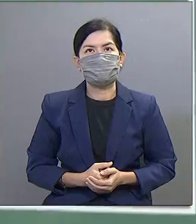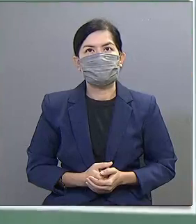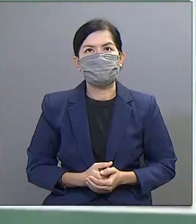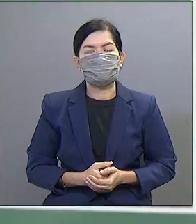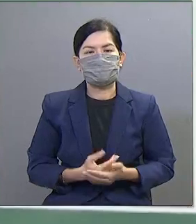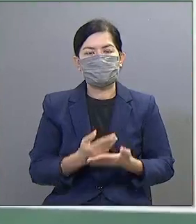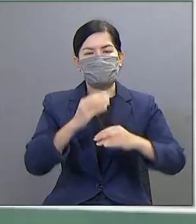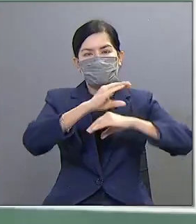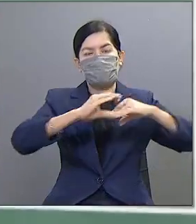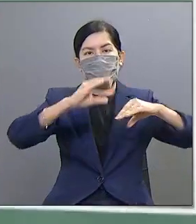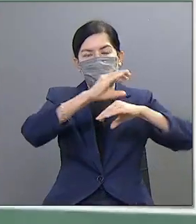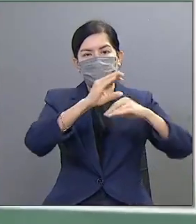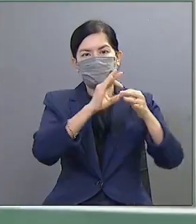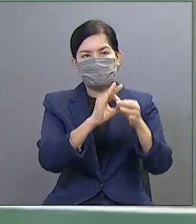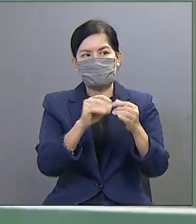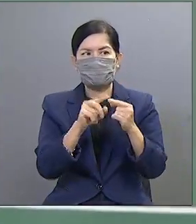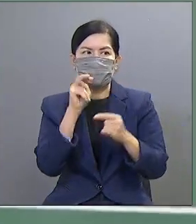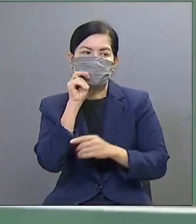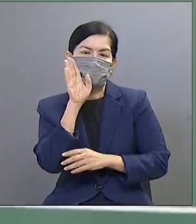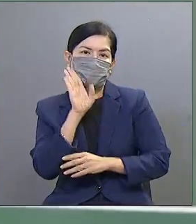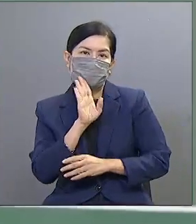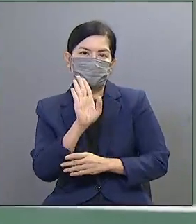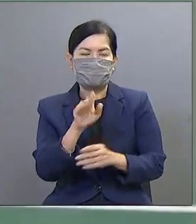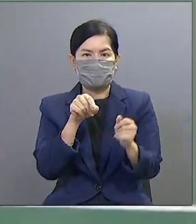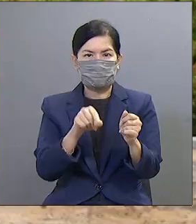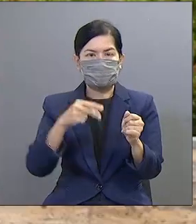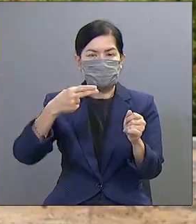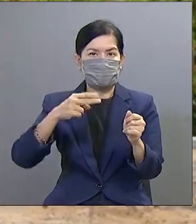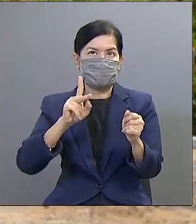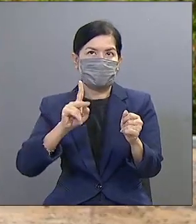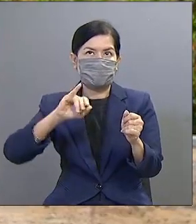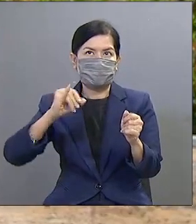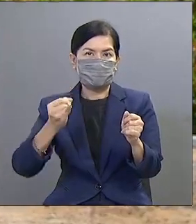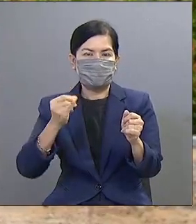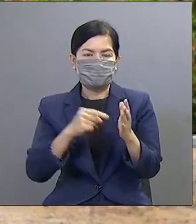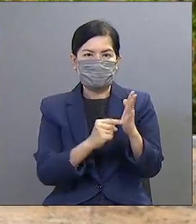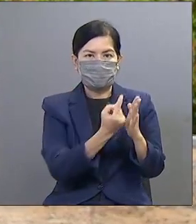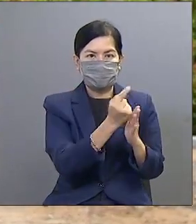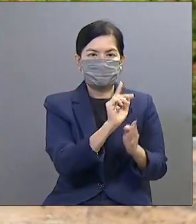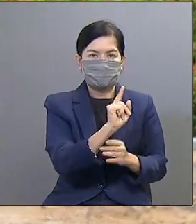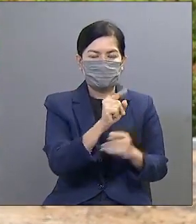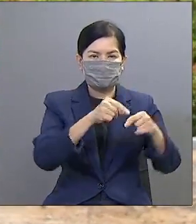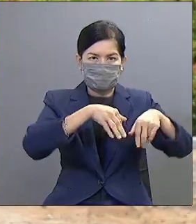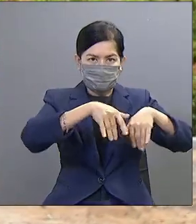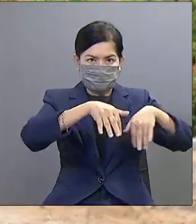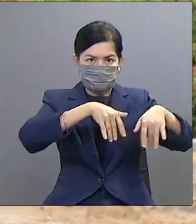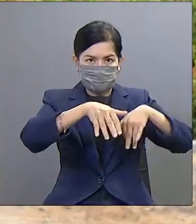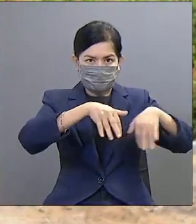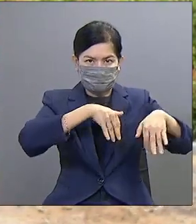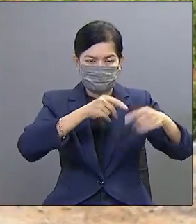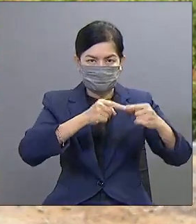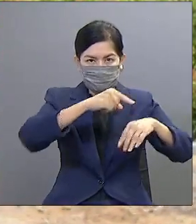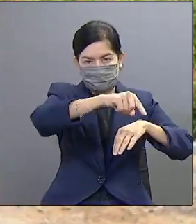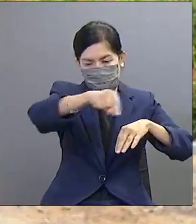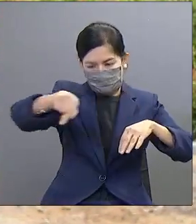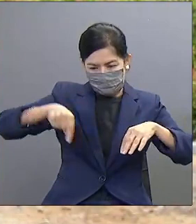โครงการน้บาดาลที่อำเภอเวยกระเจาก็ เกือจากประชาชนที่อยู่ใอเภอเวยกระเจ